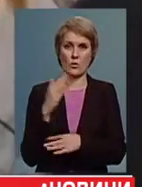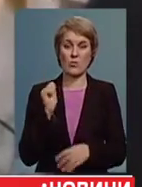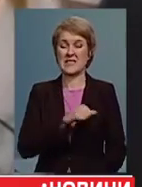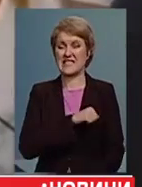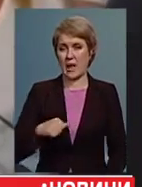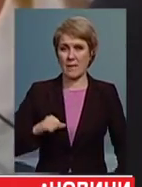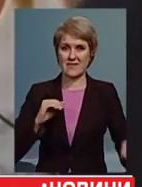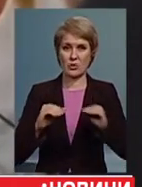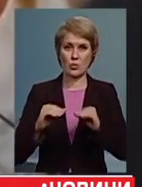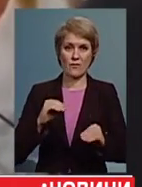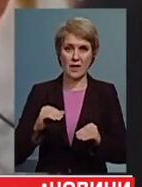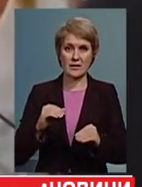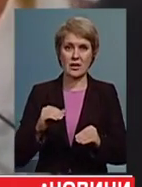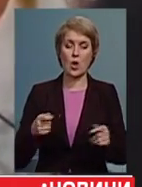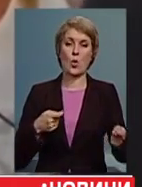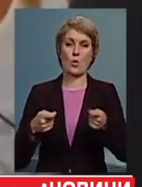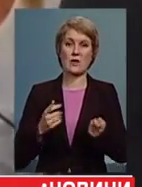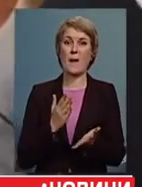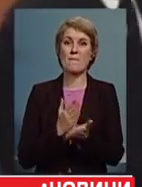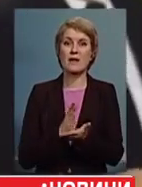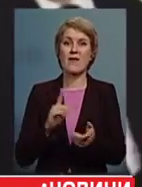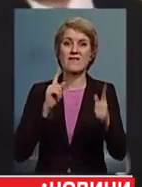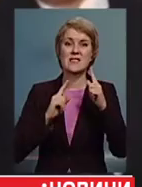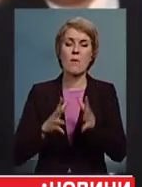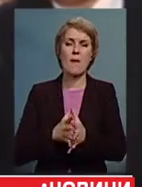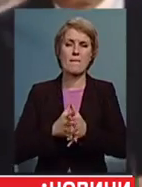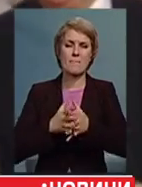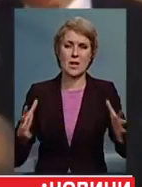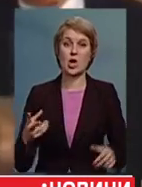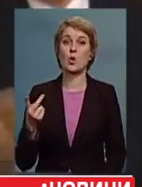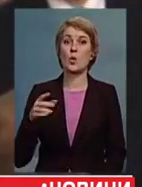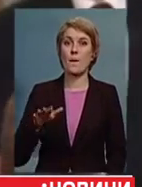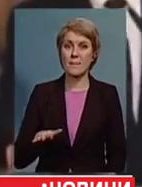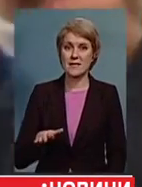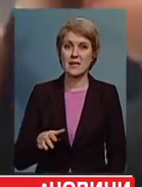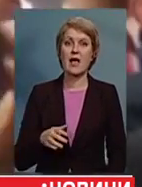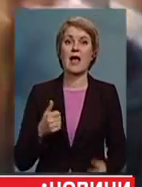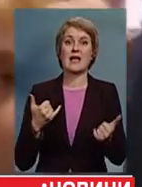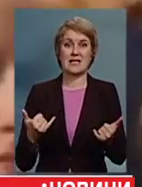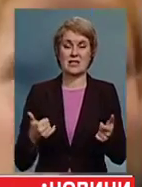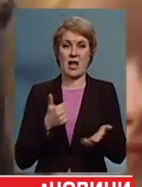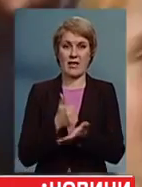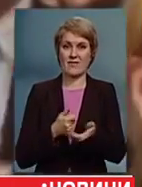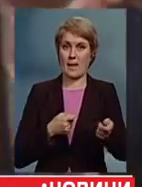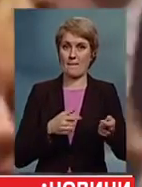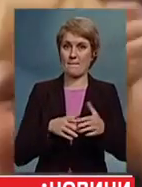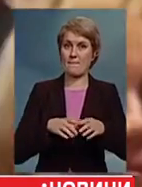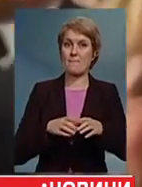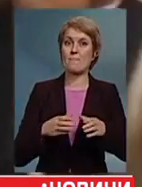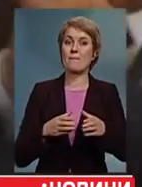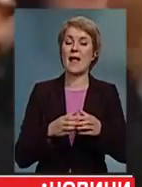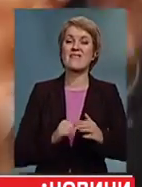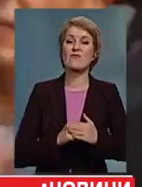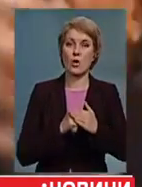в Сеймі абсолютну більшість. На другому місці керівна нині громадянська платформа, за нею рух «Кукіз-15»,